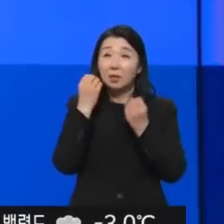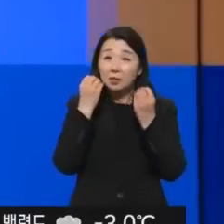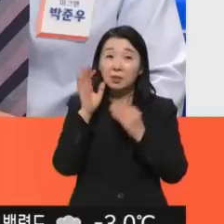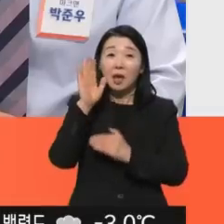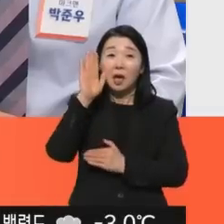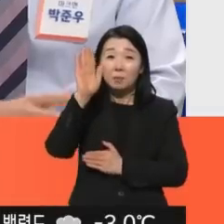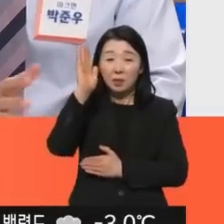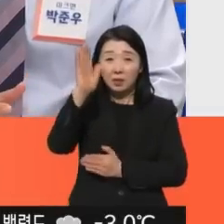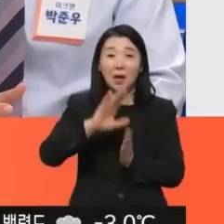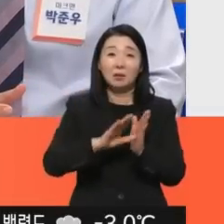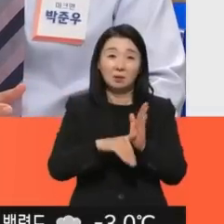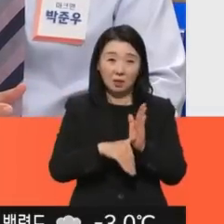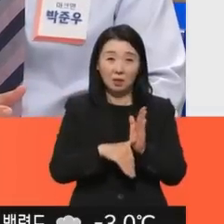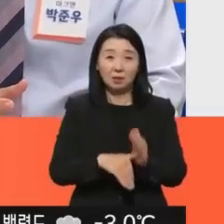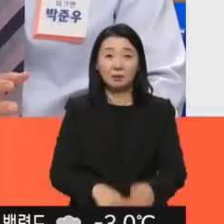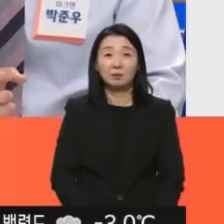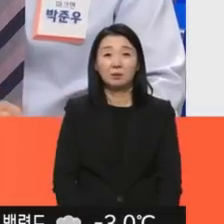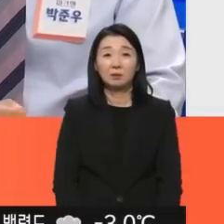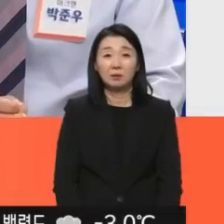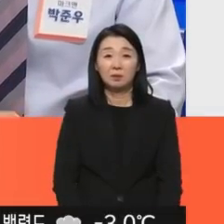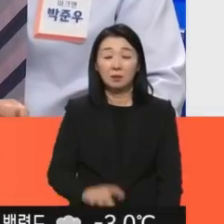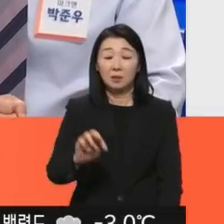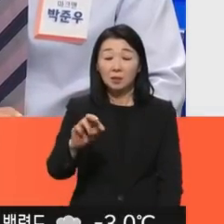한 이야기인데 이 심평 변호사가